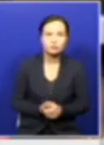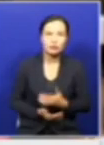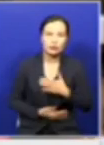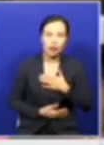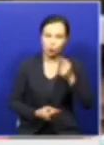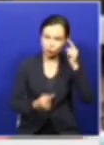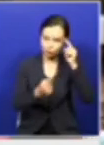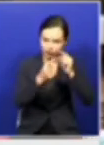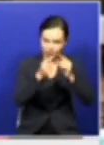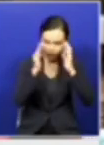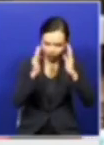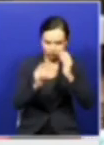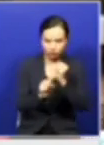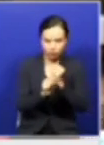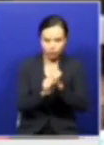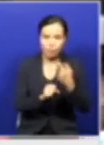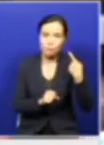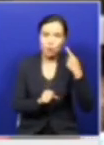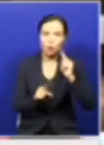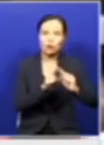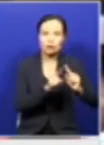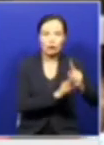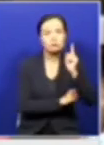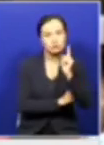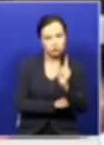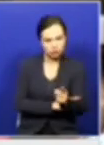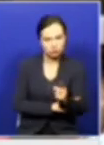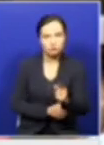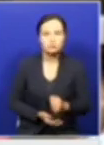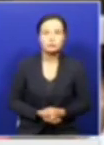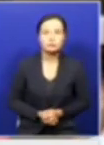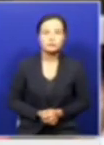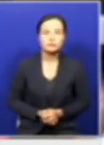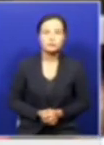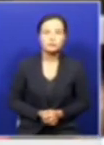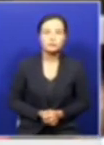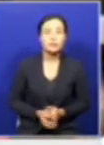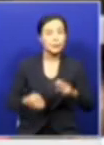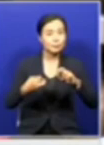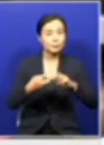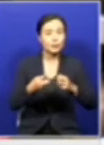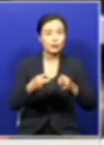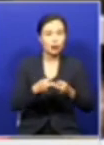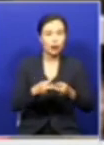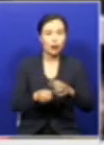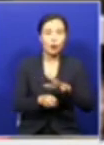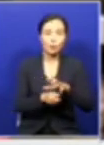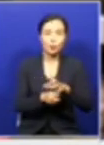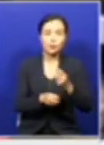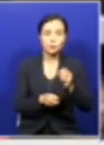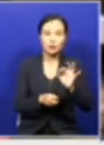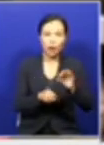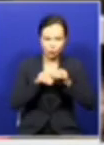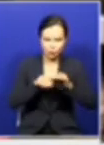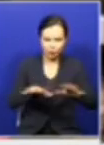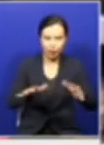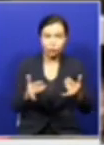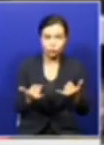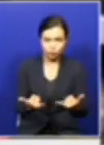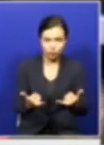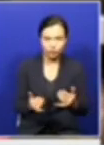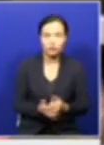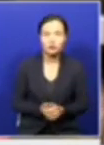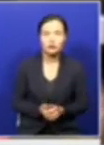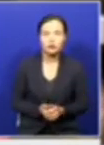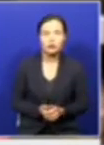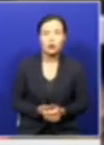งหวังในการที่จะทำให้เกิดประโยชน์อย่างแท้จริงจากวิกฤตการณ์ โรคระบาดในครั้งนี้ในการที่จะน